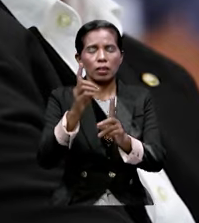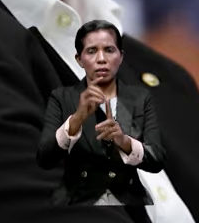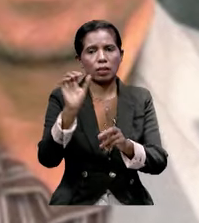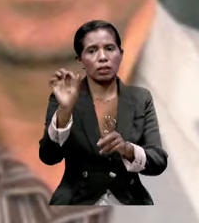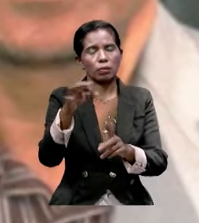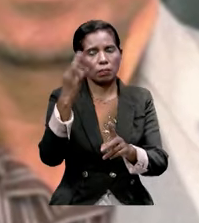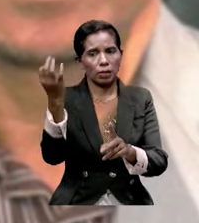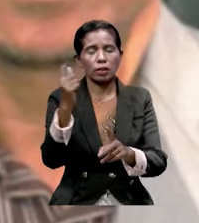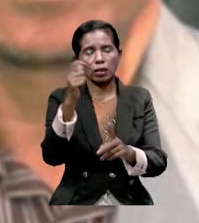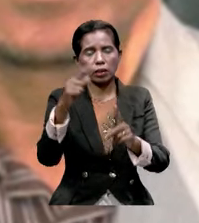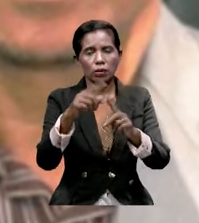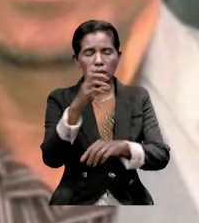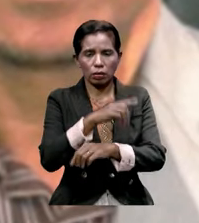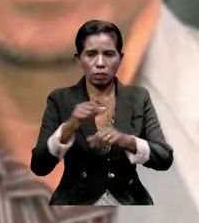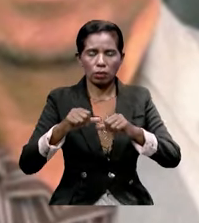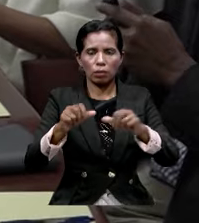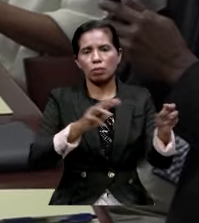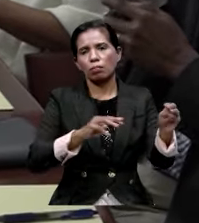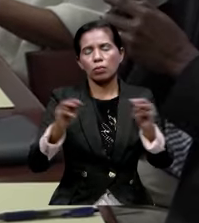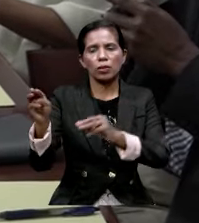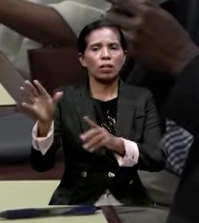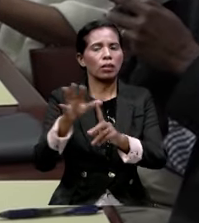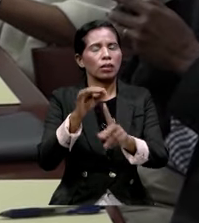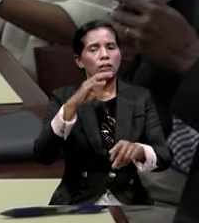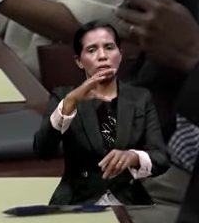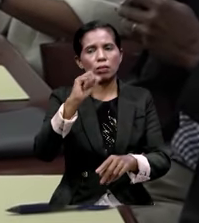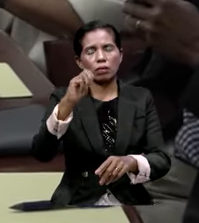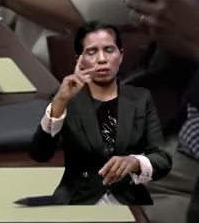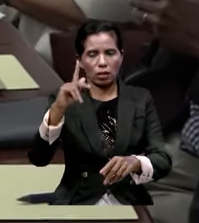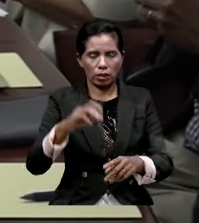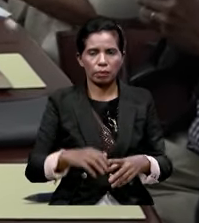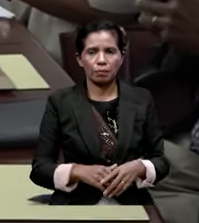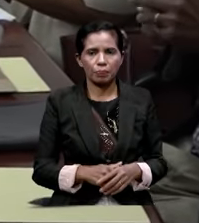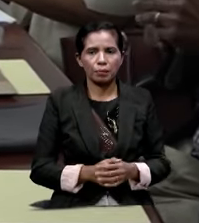mai be continua adia elesaun refere Rohimadia Zemdu Santos ZMN.